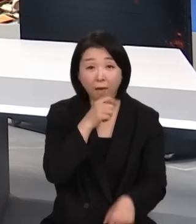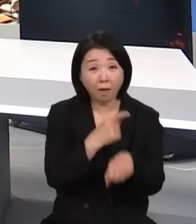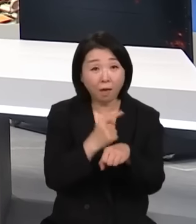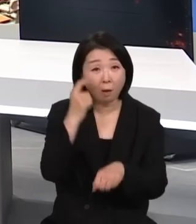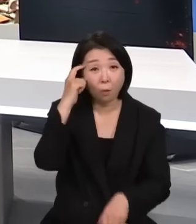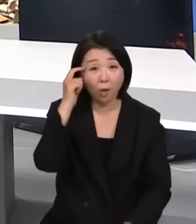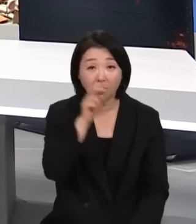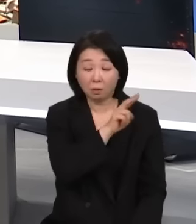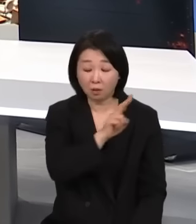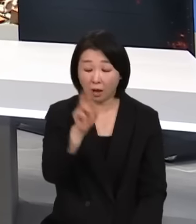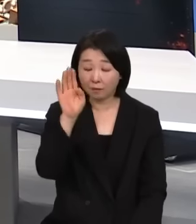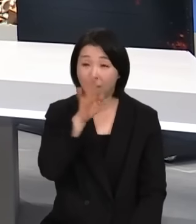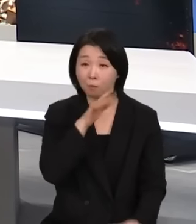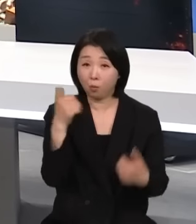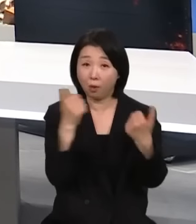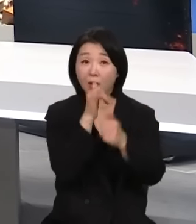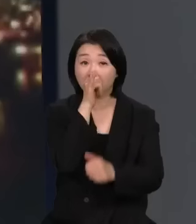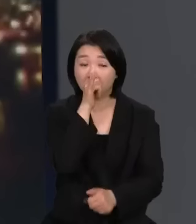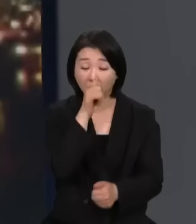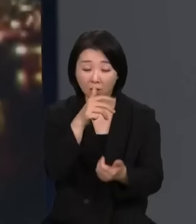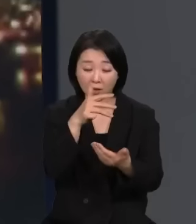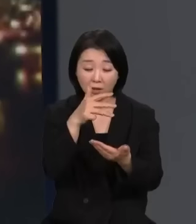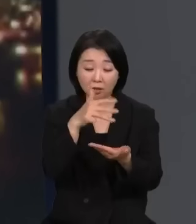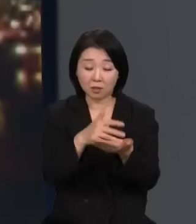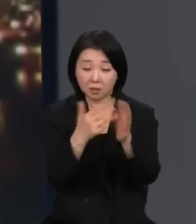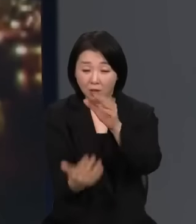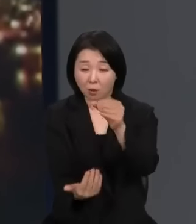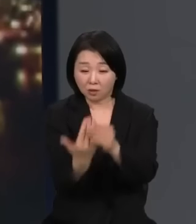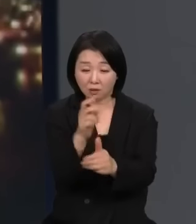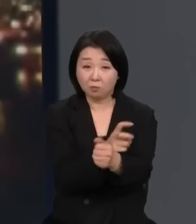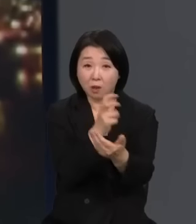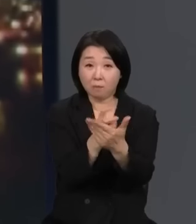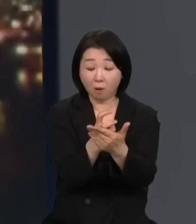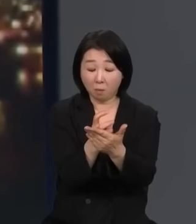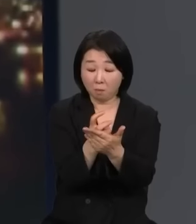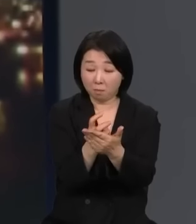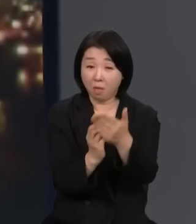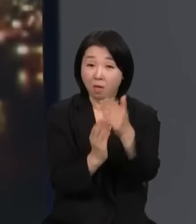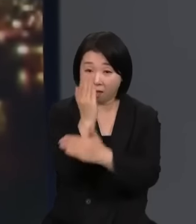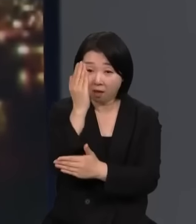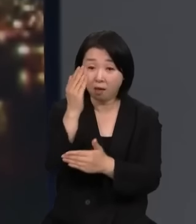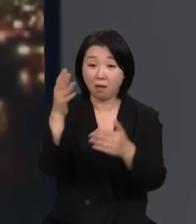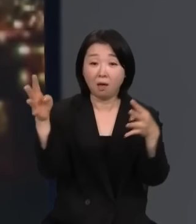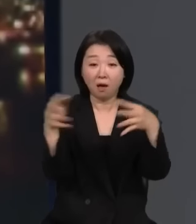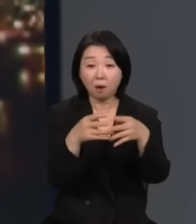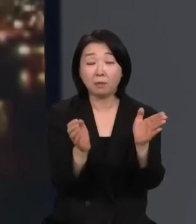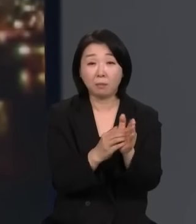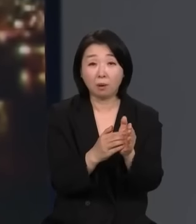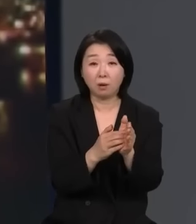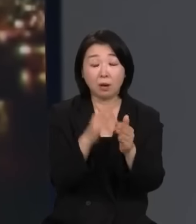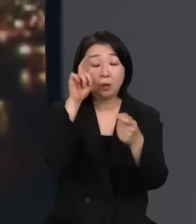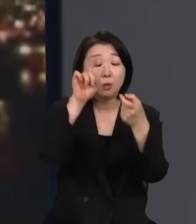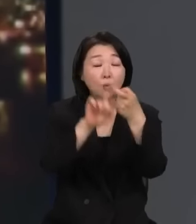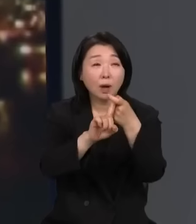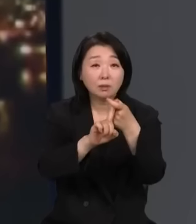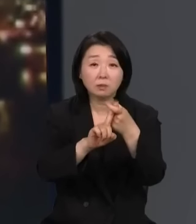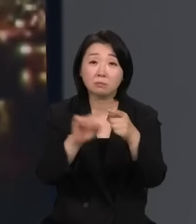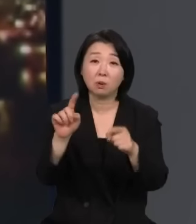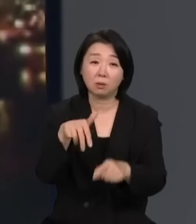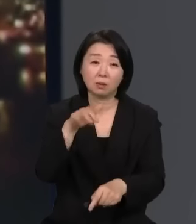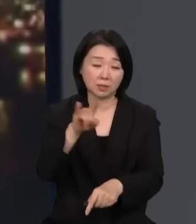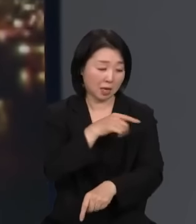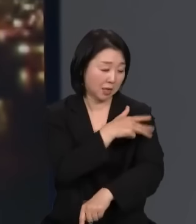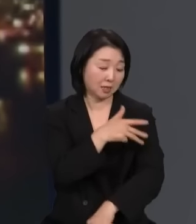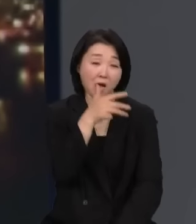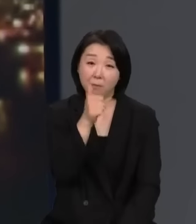여야가 내일 보내를 열고 이태원 참사 특별법을 처리하기로 했습니다 이제 관심은 내일 최상병 사건 특검도 처리될지